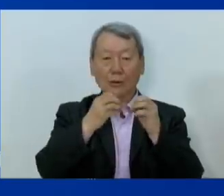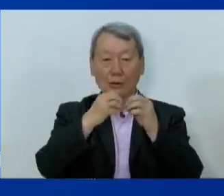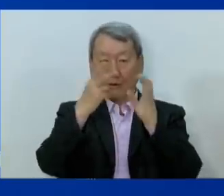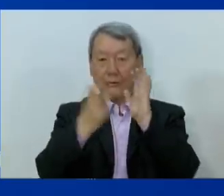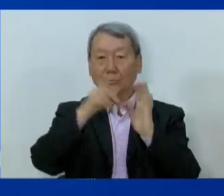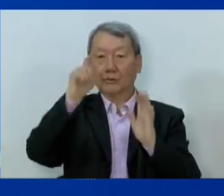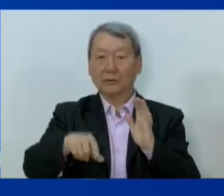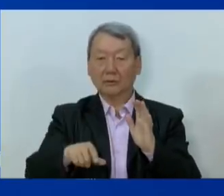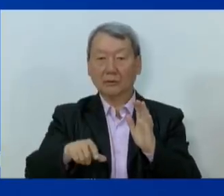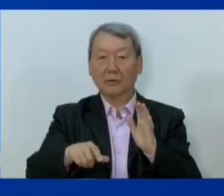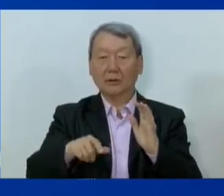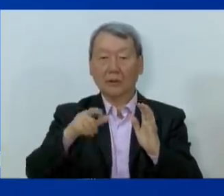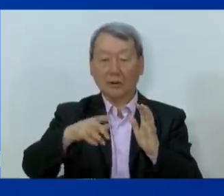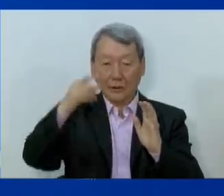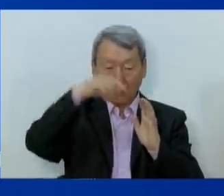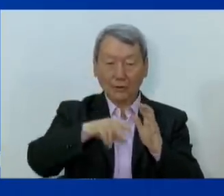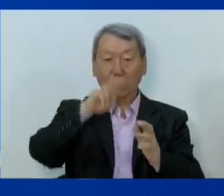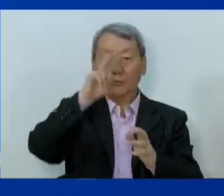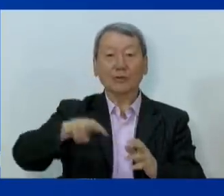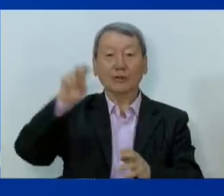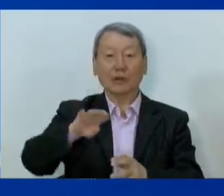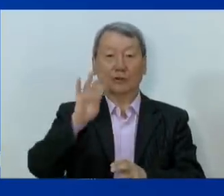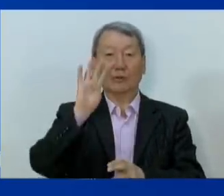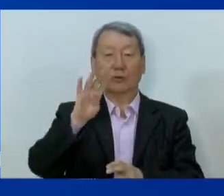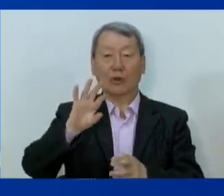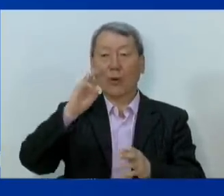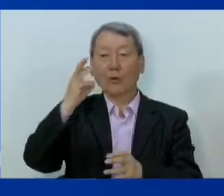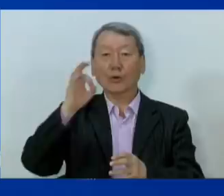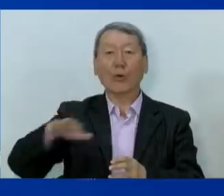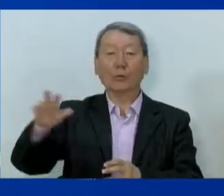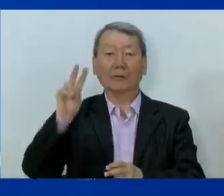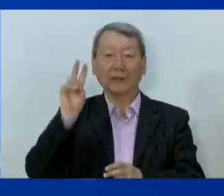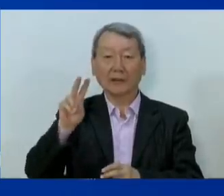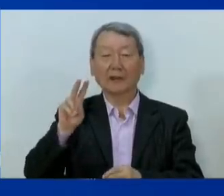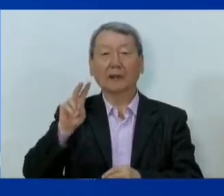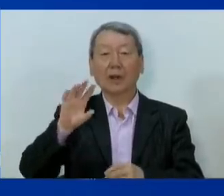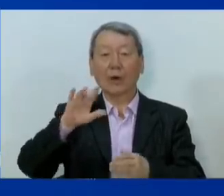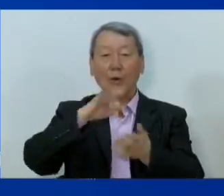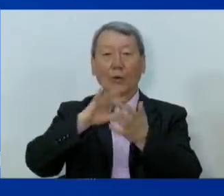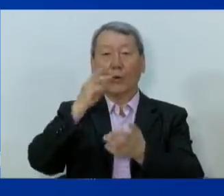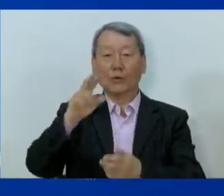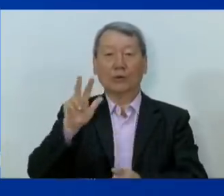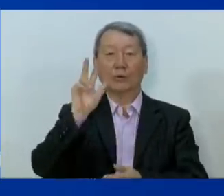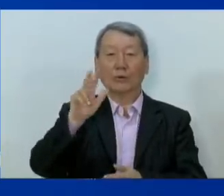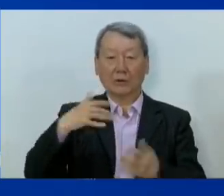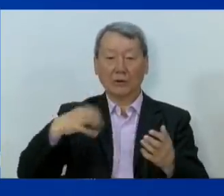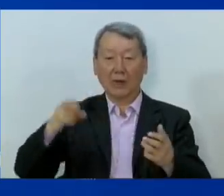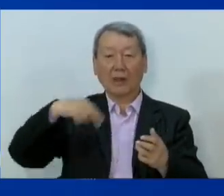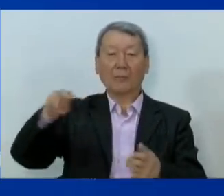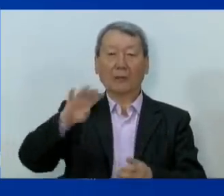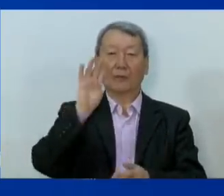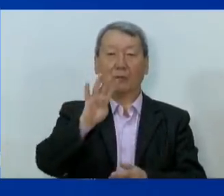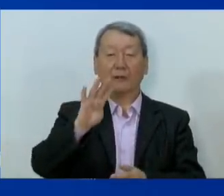Бұларын ішінен Бешкек шарында 4, Ош обласында 2, Ош шарында 3, Джалабат обласында 4, Баткен